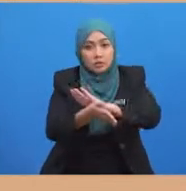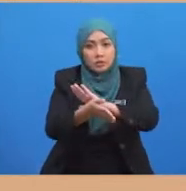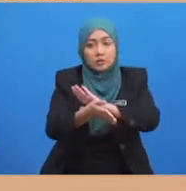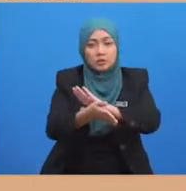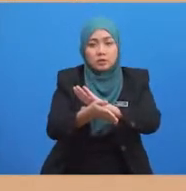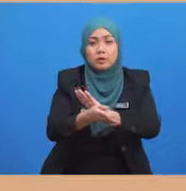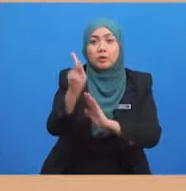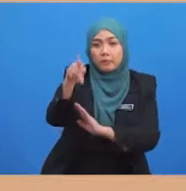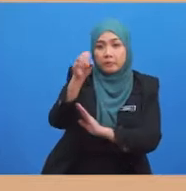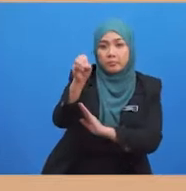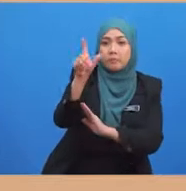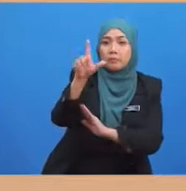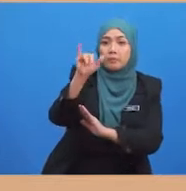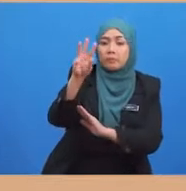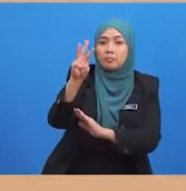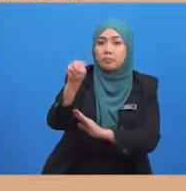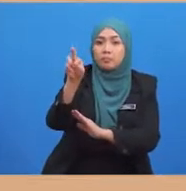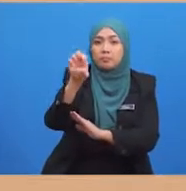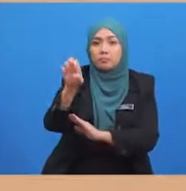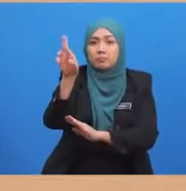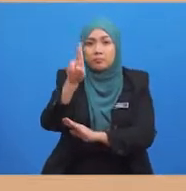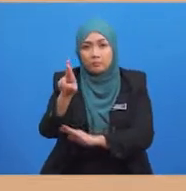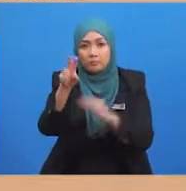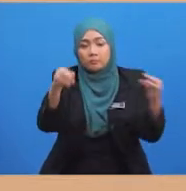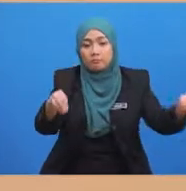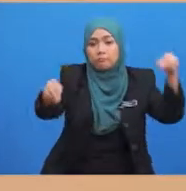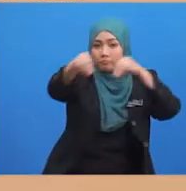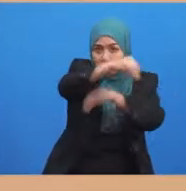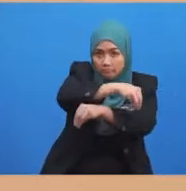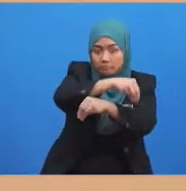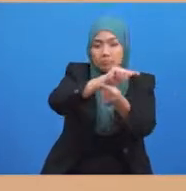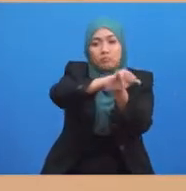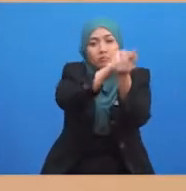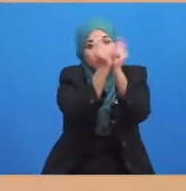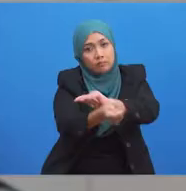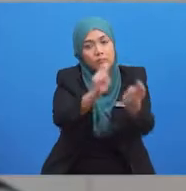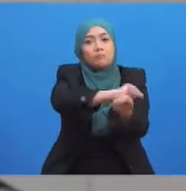dan polimer juga boleh bertukar kembali menjadi monomer.